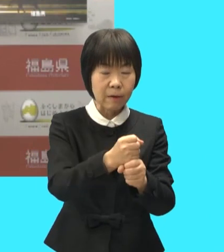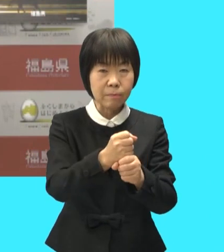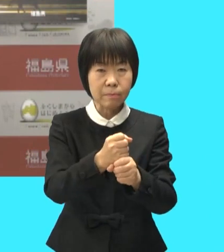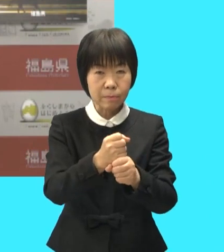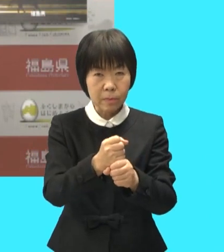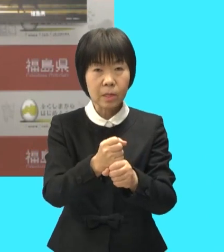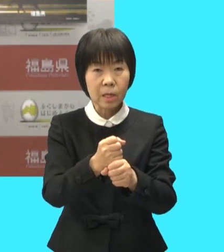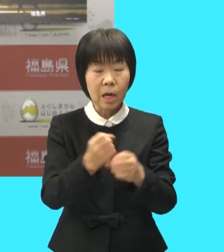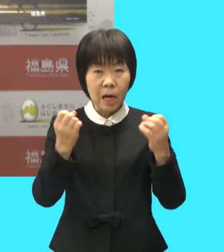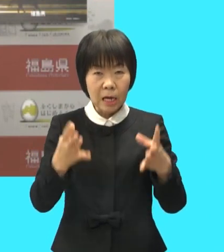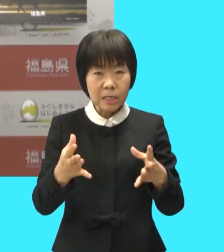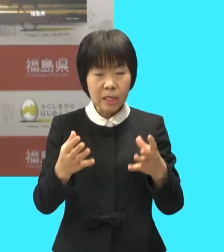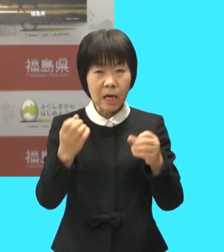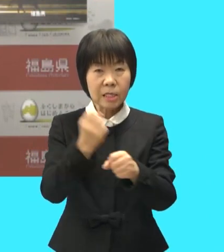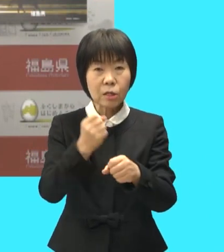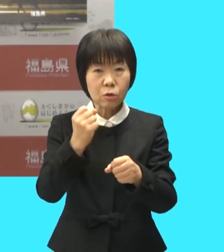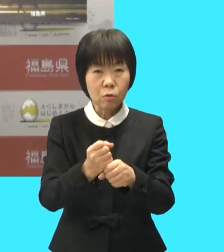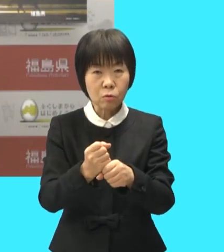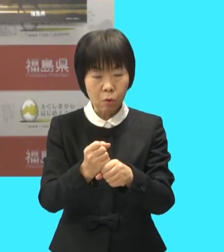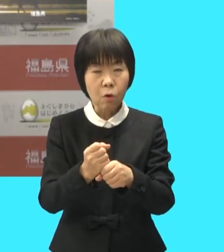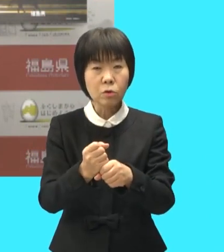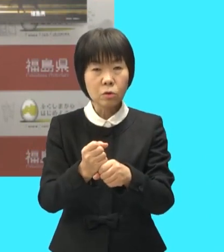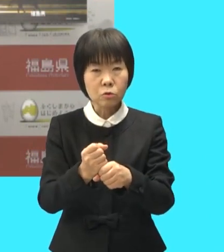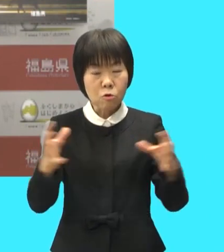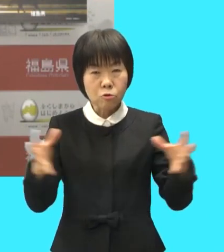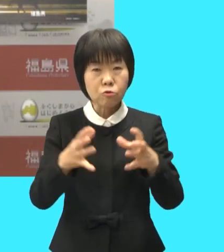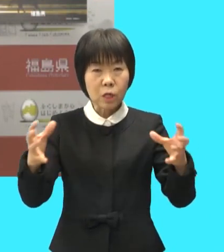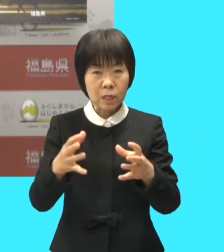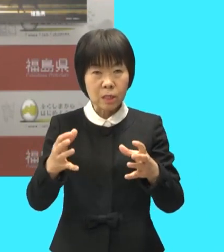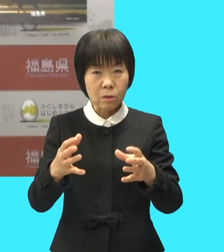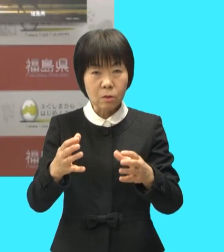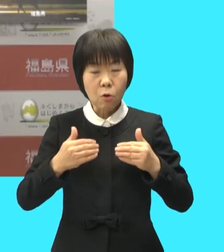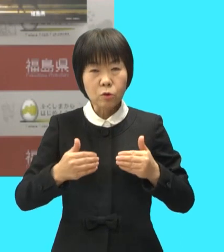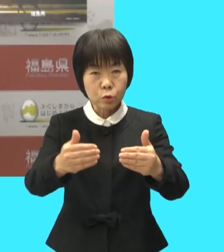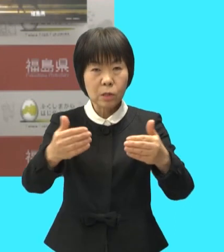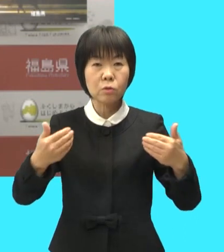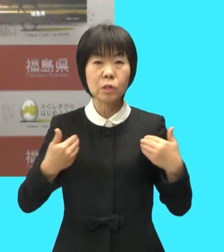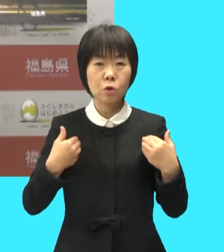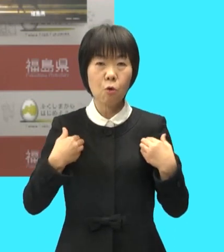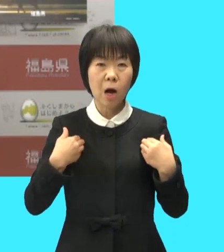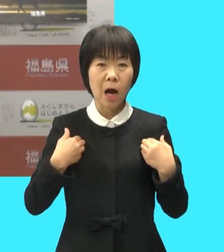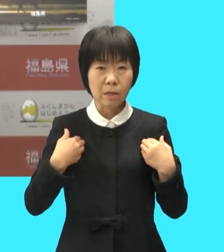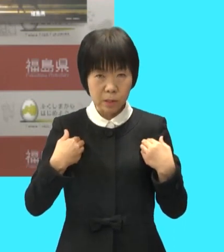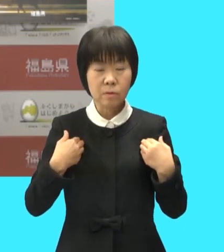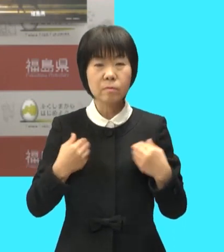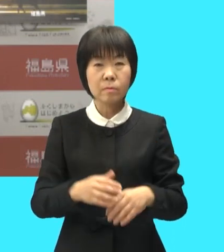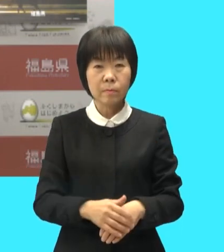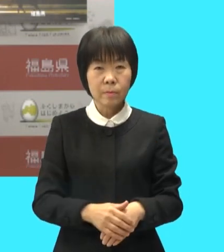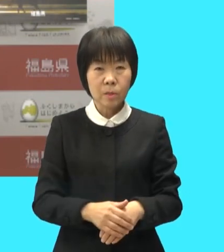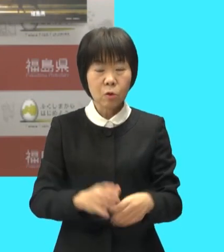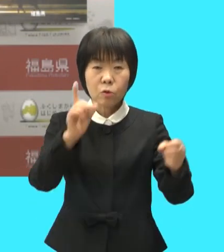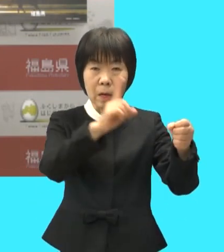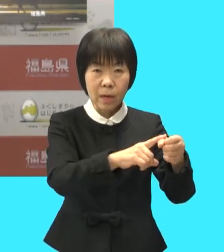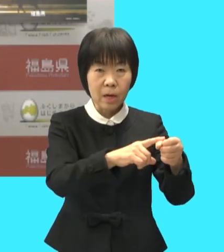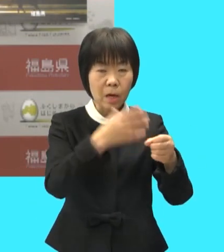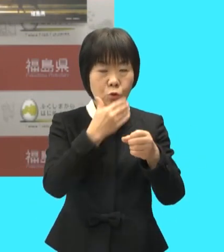そして新たな産業の創出・集積を進めていく必要があります。この